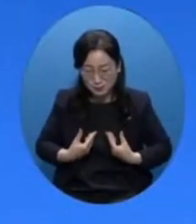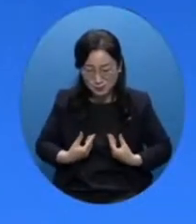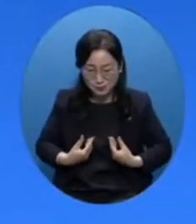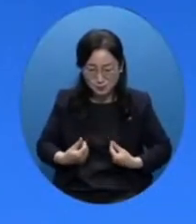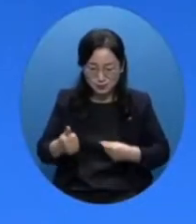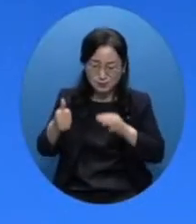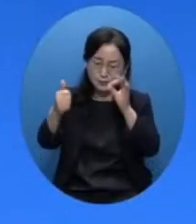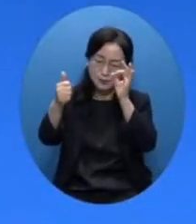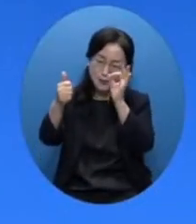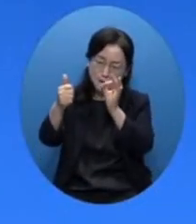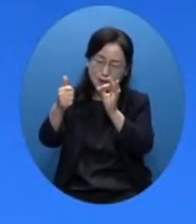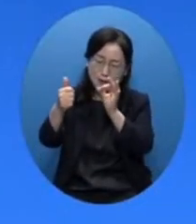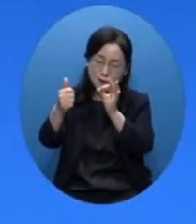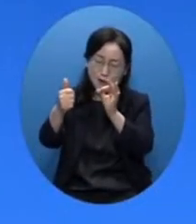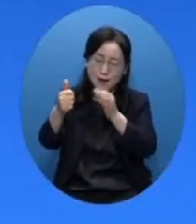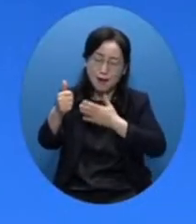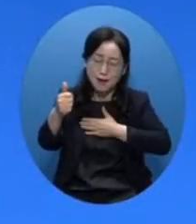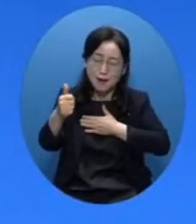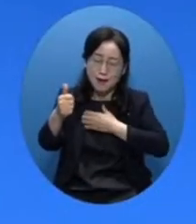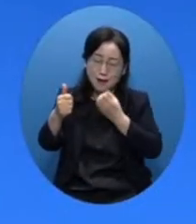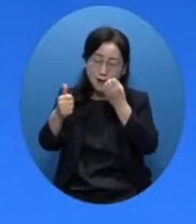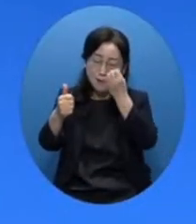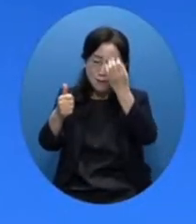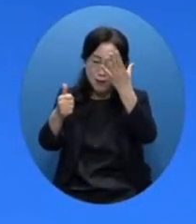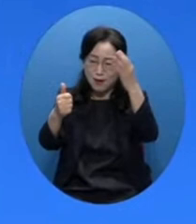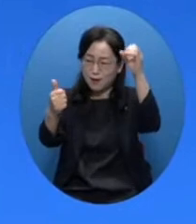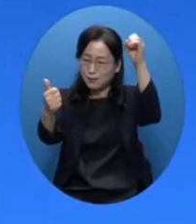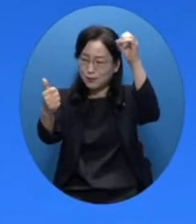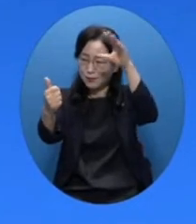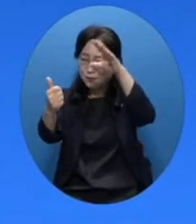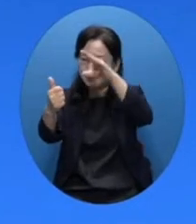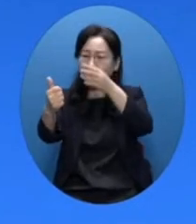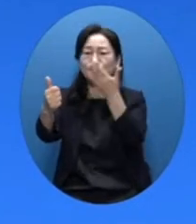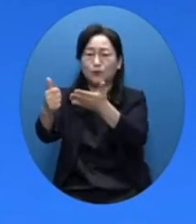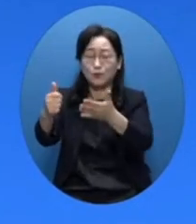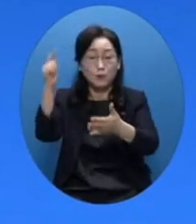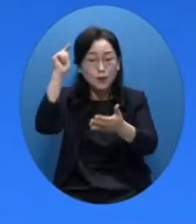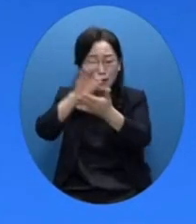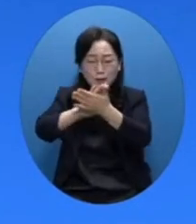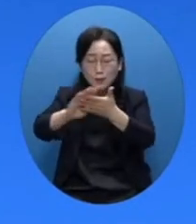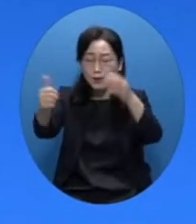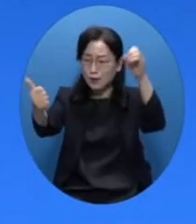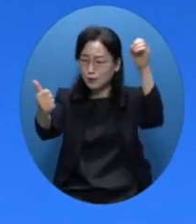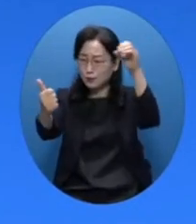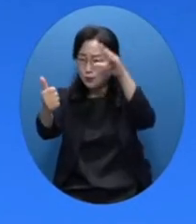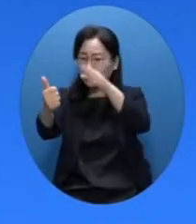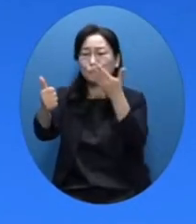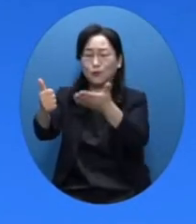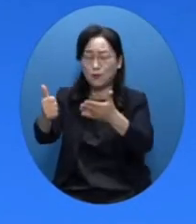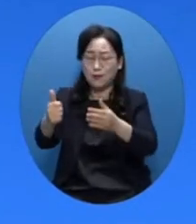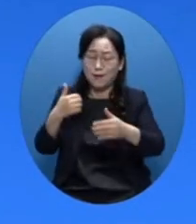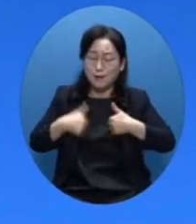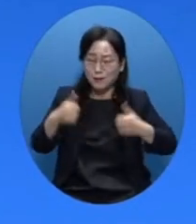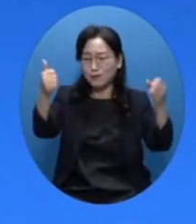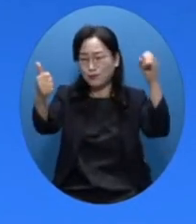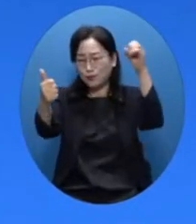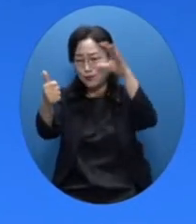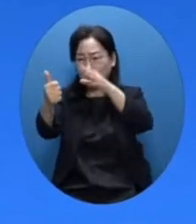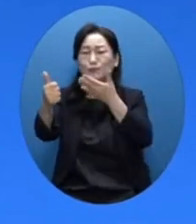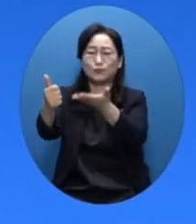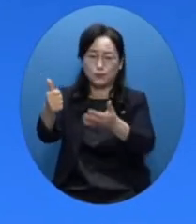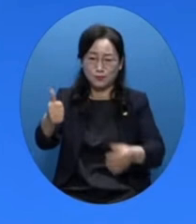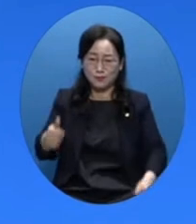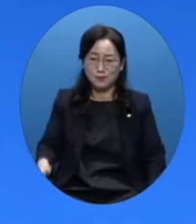그만큼 한테 등불을 켜 주셨습니다 평화의 등불 켜졌습니다 기쁨에 등불을 켜 줬습니다